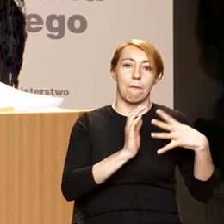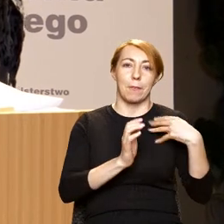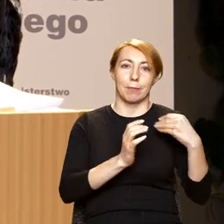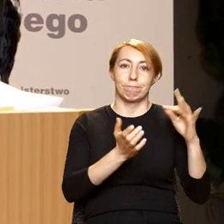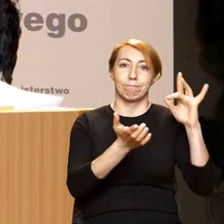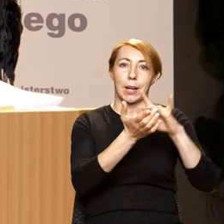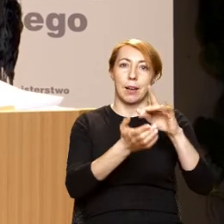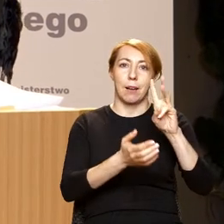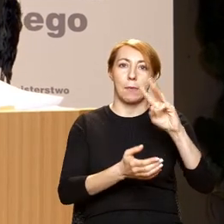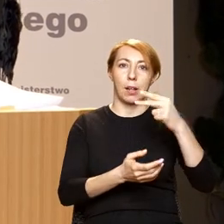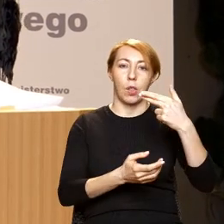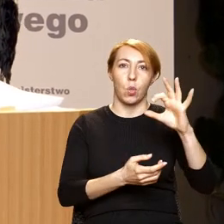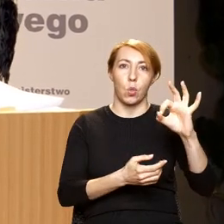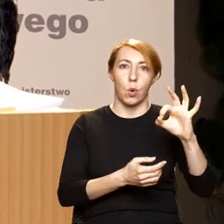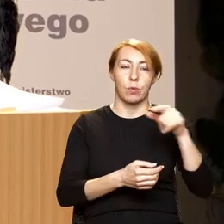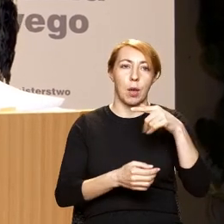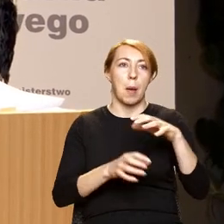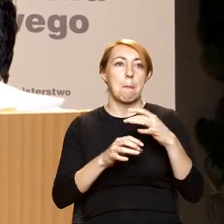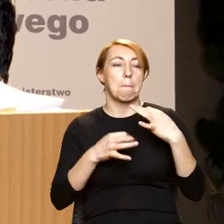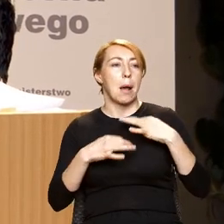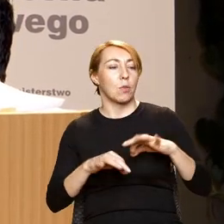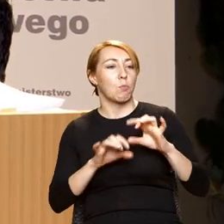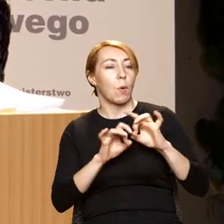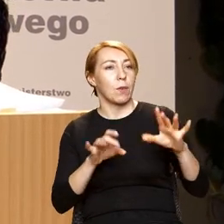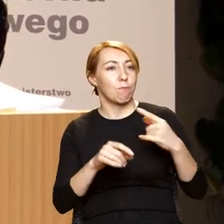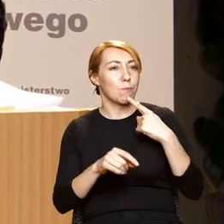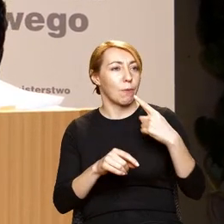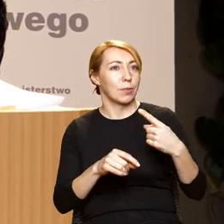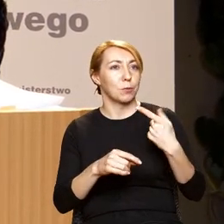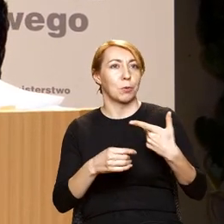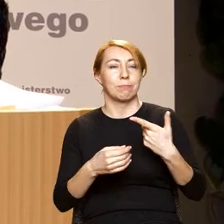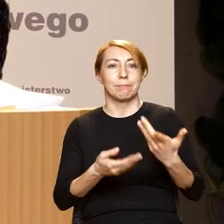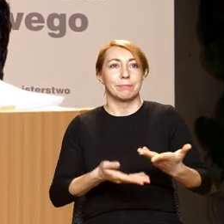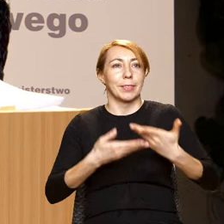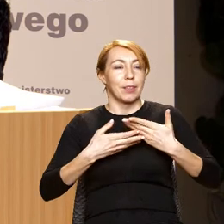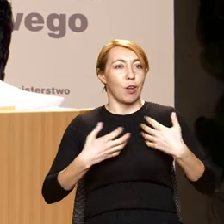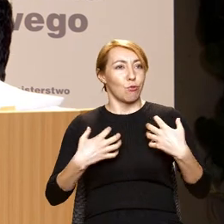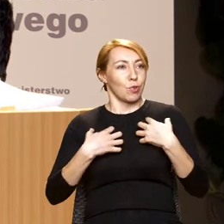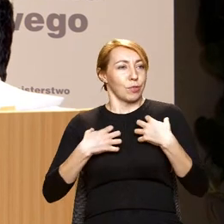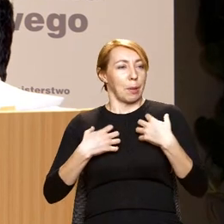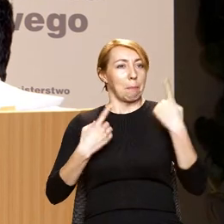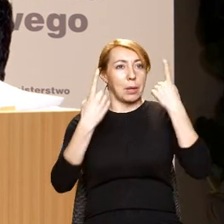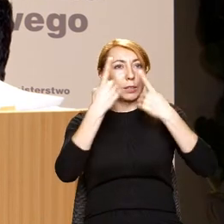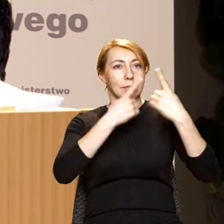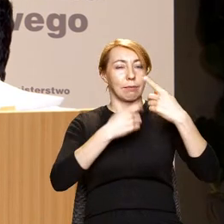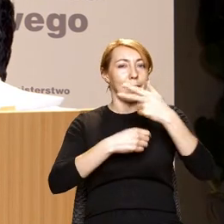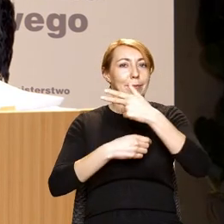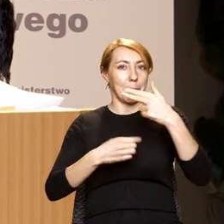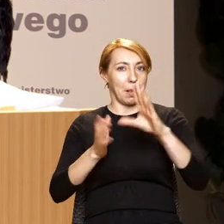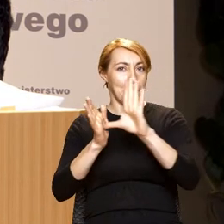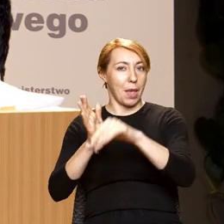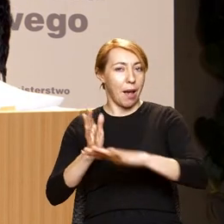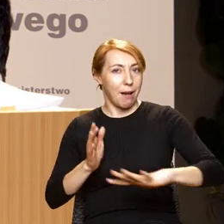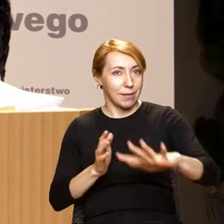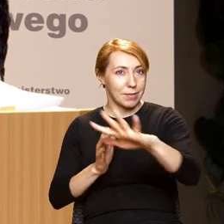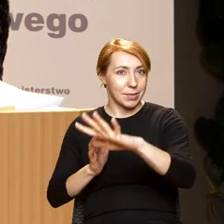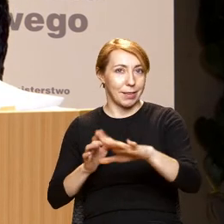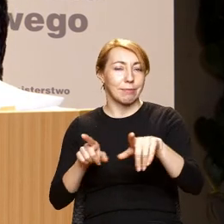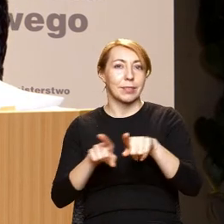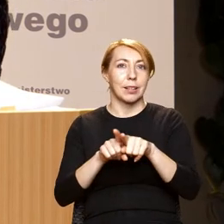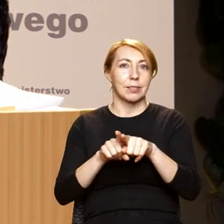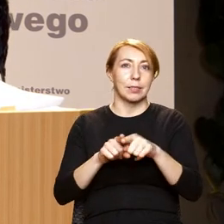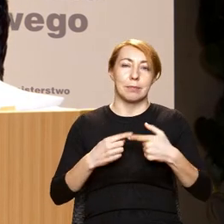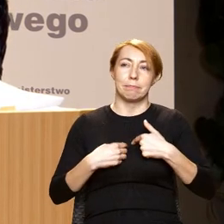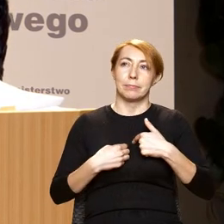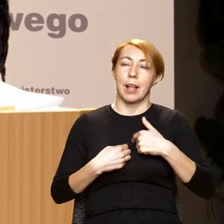co pan profesor powiedział, to, że to po prostu ożywia nasze myślenie o Wilnie. I gdzieś tam, ja sama dla siebie